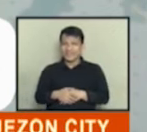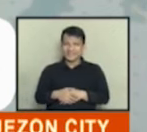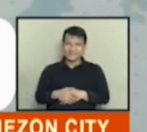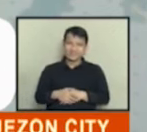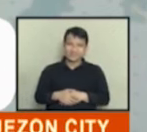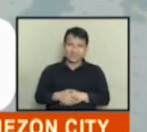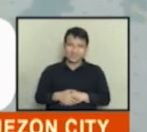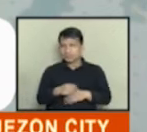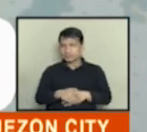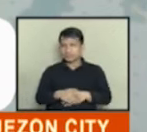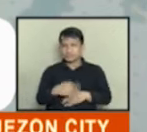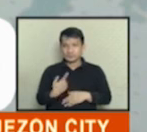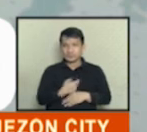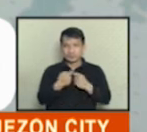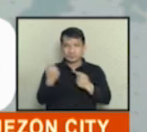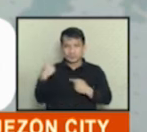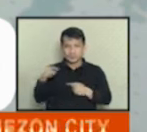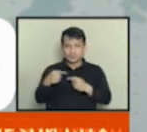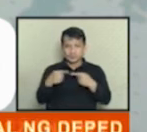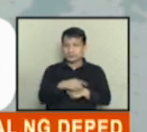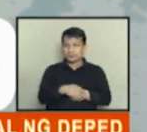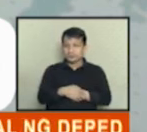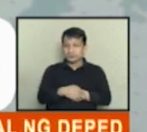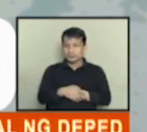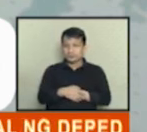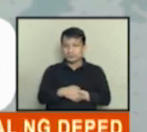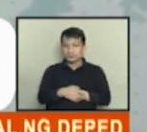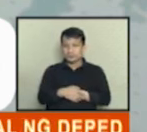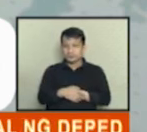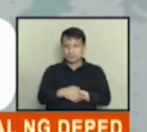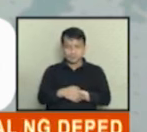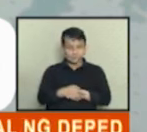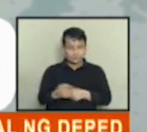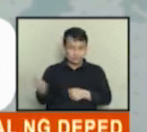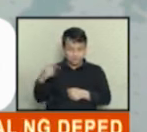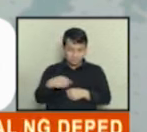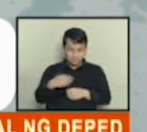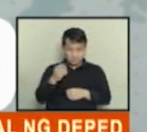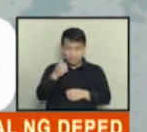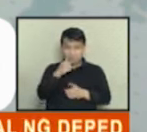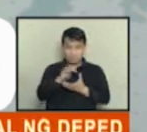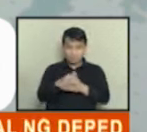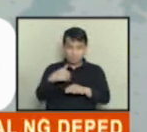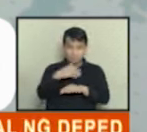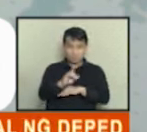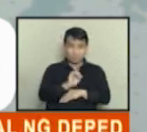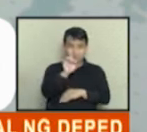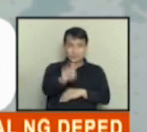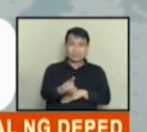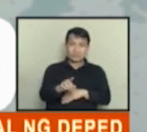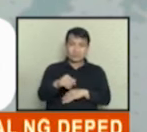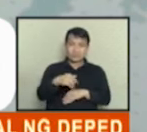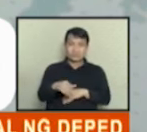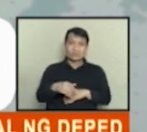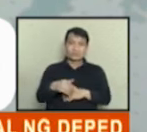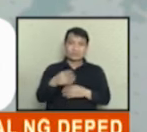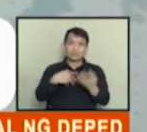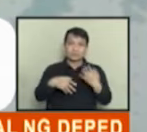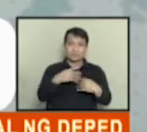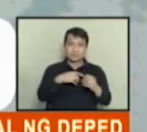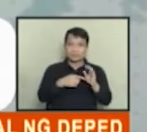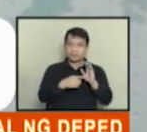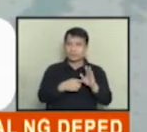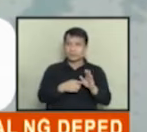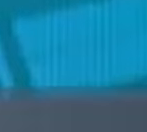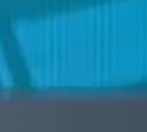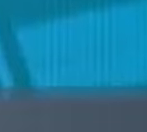lang kami nagkakainin niyan, sir. Biling niyo, sir, pagka yung misis ko, minsan pumunta ng Singapore, may relasyon na pala sila. Na namamasyal kami sa Singapore,